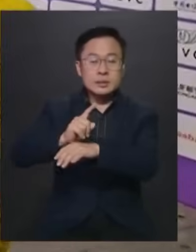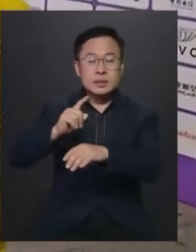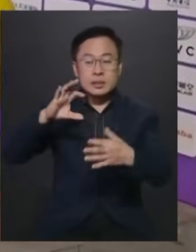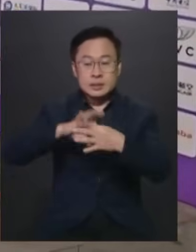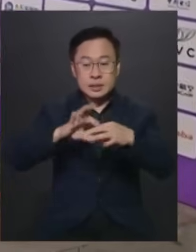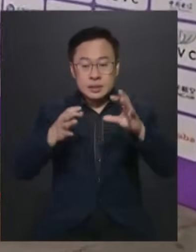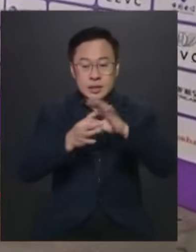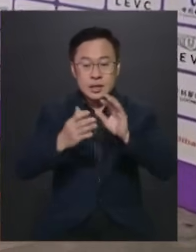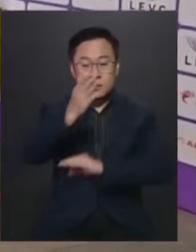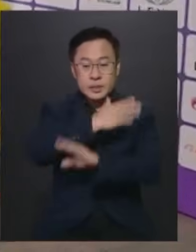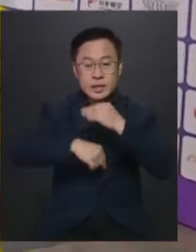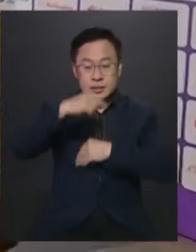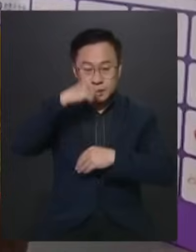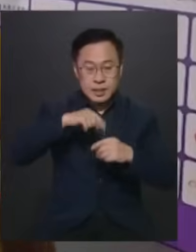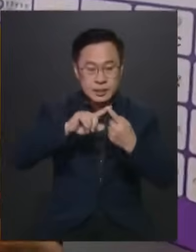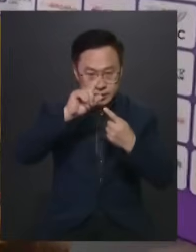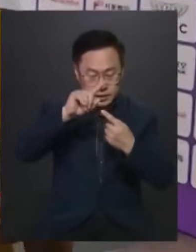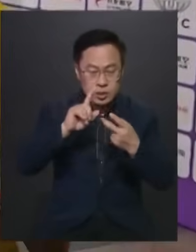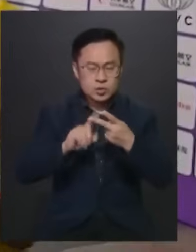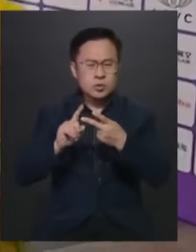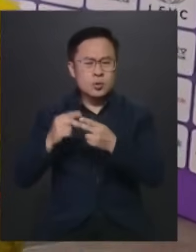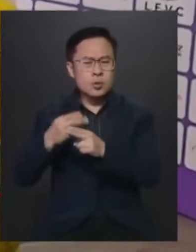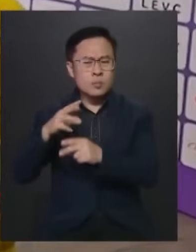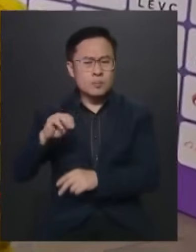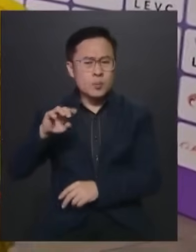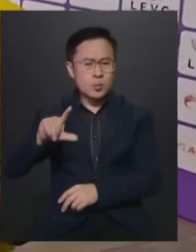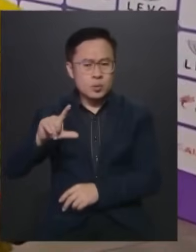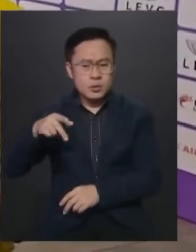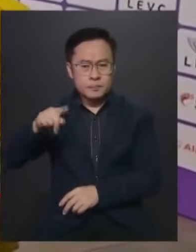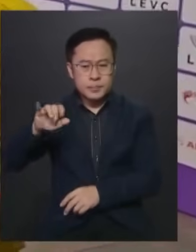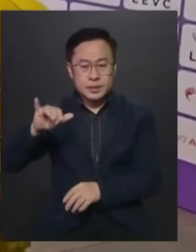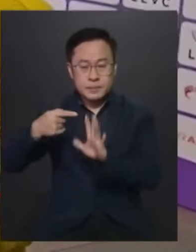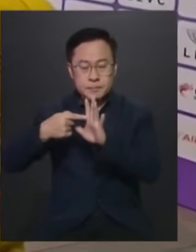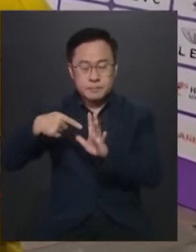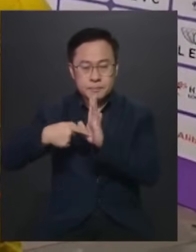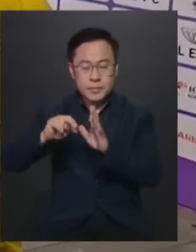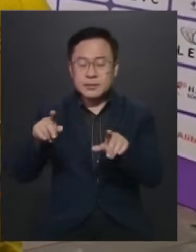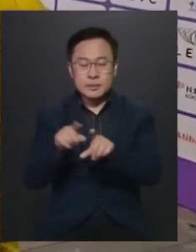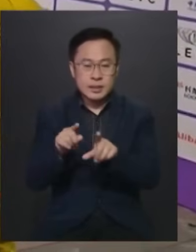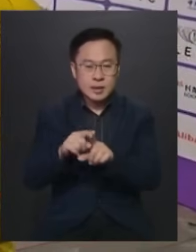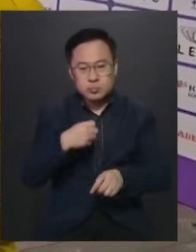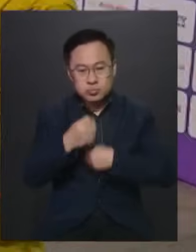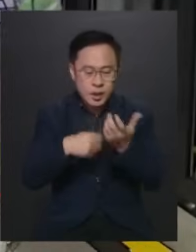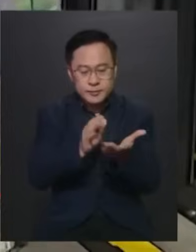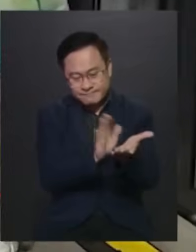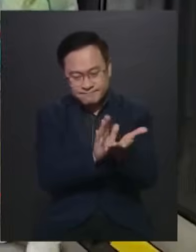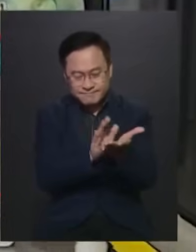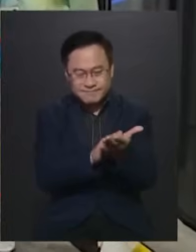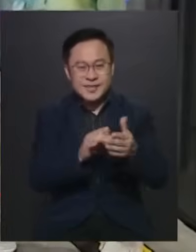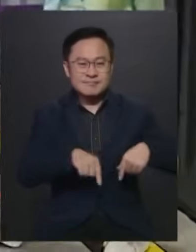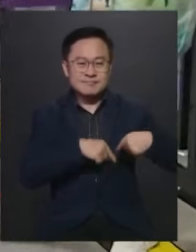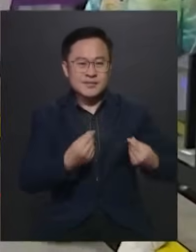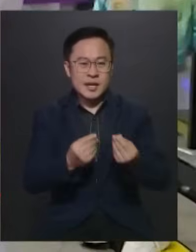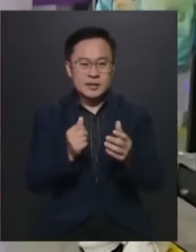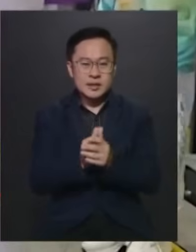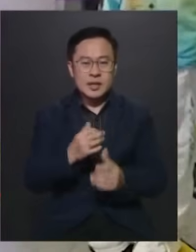ประเทศไทยพร้อมด้วยหม่อมหลวงปิยาพัฒพิรมภักดีก็ได้ร่วมความแสดงยินแสดงความยินดีกับรุ่งโรจนนะครับที่สามารถคว้าเหรียญทองและ